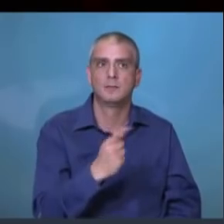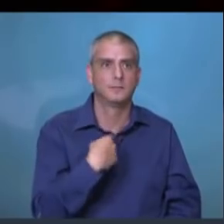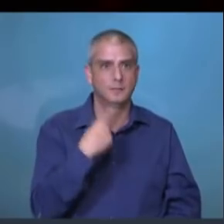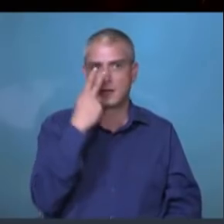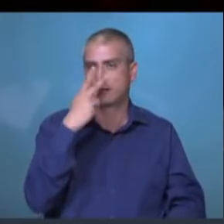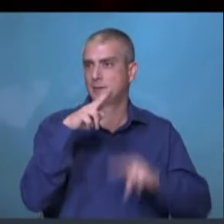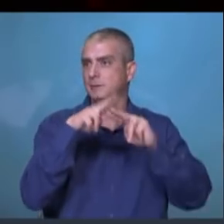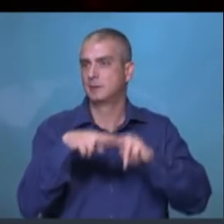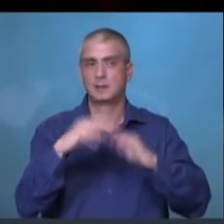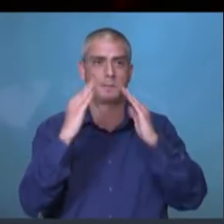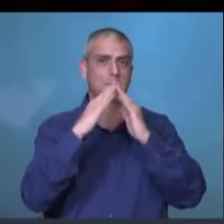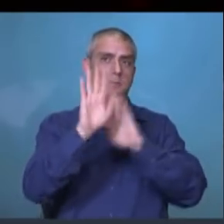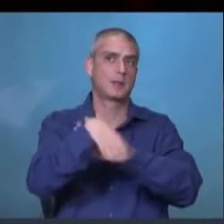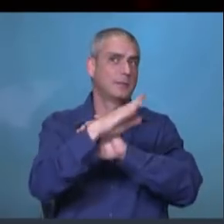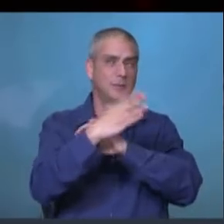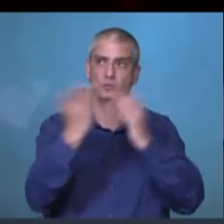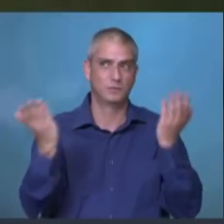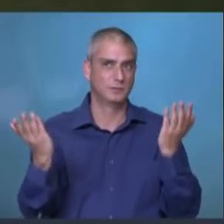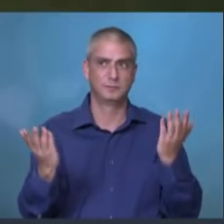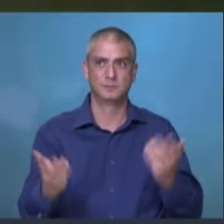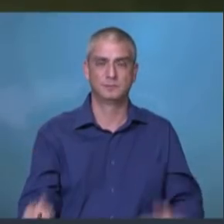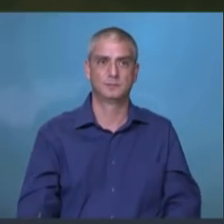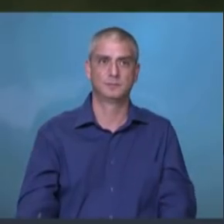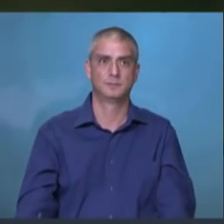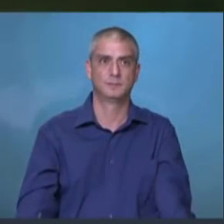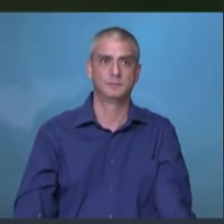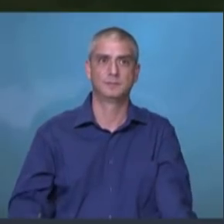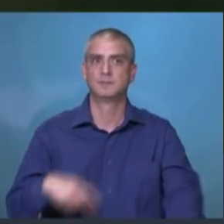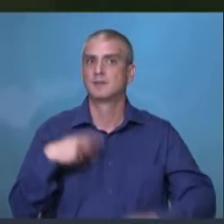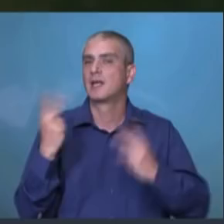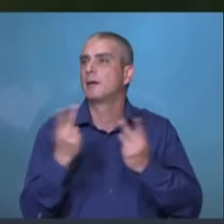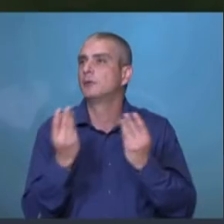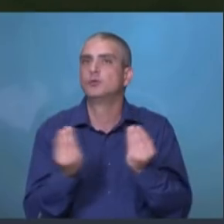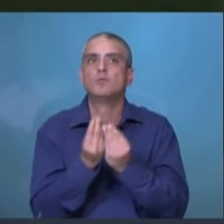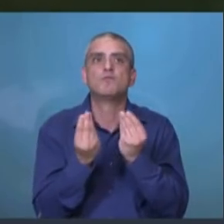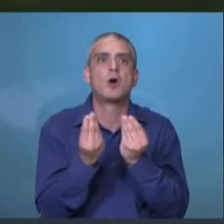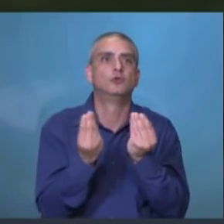שרידים, בתים עזובים. חיפשנו איזשהו משהו